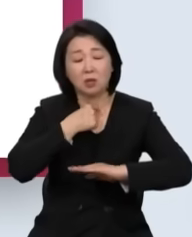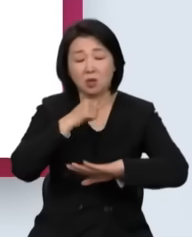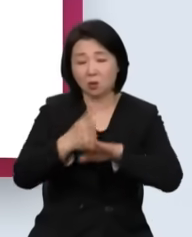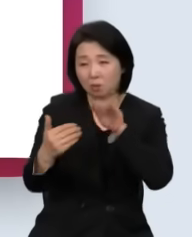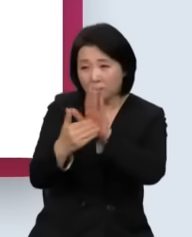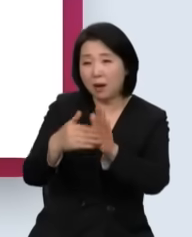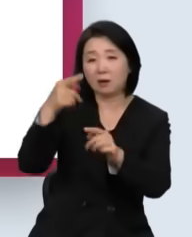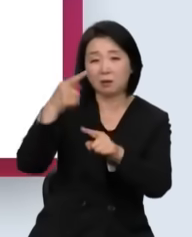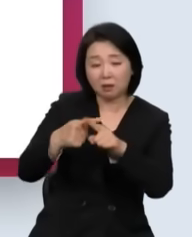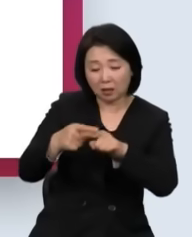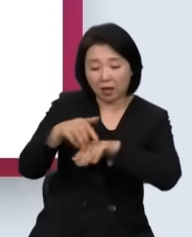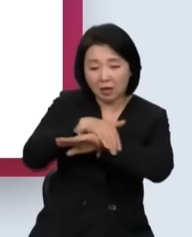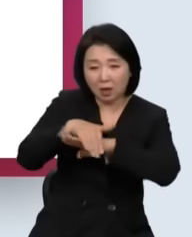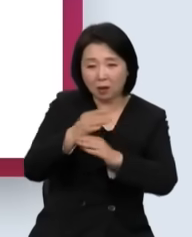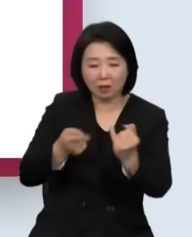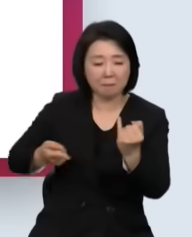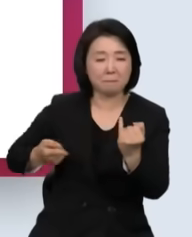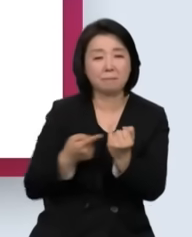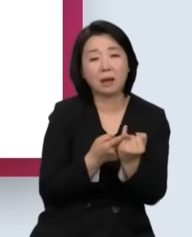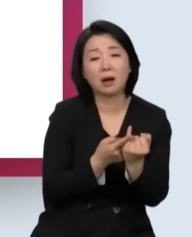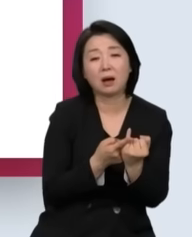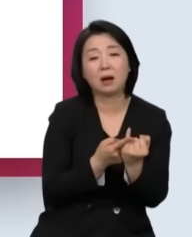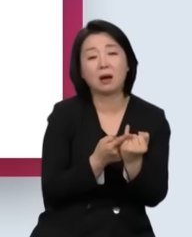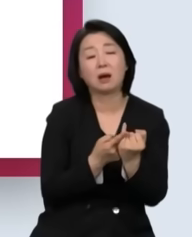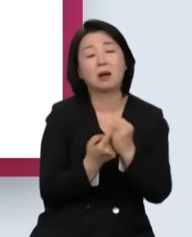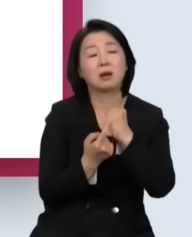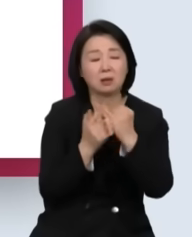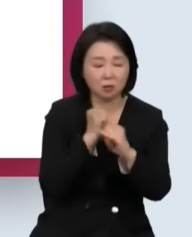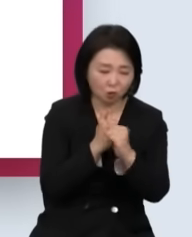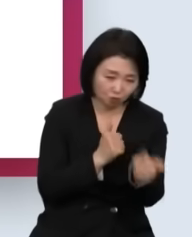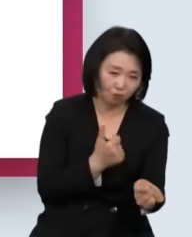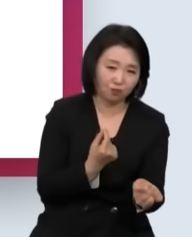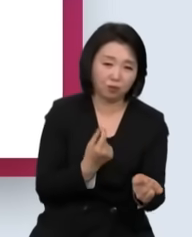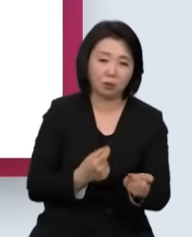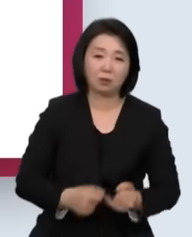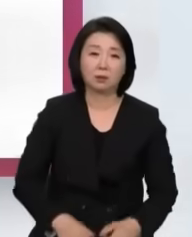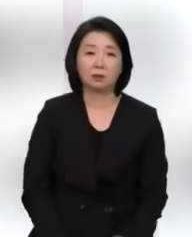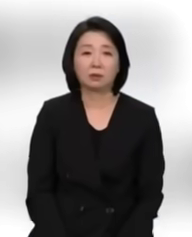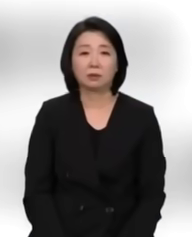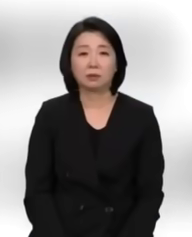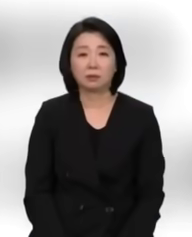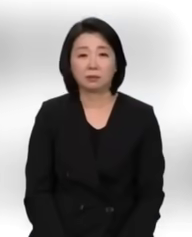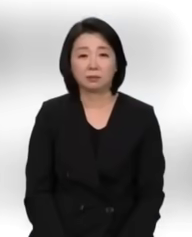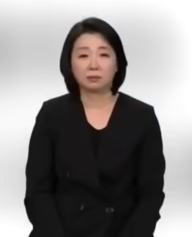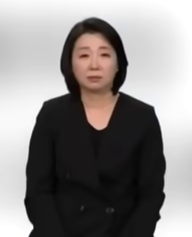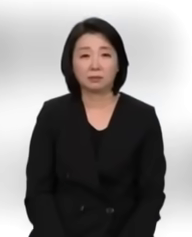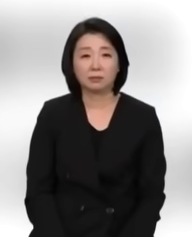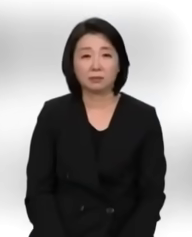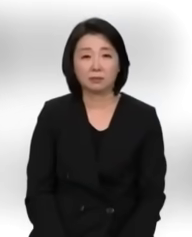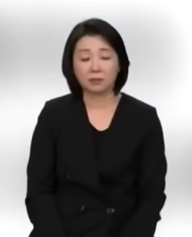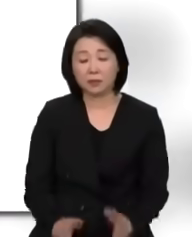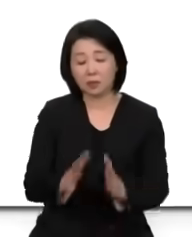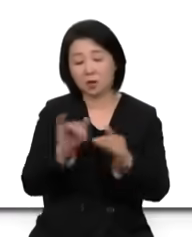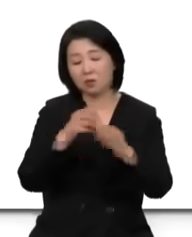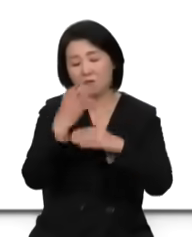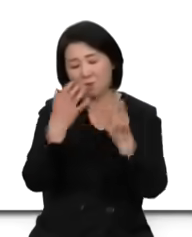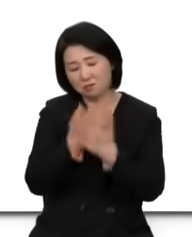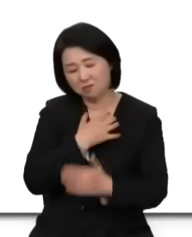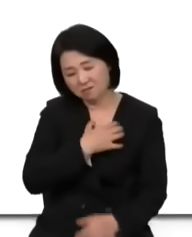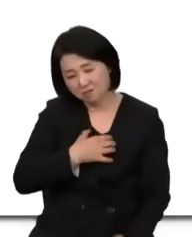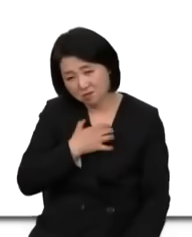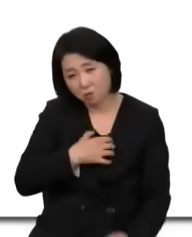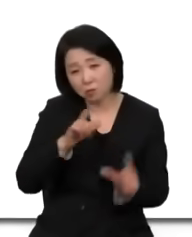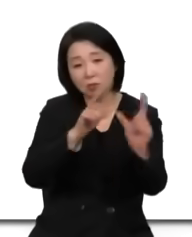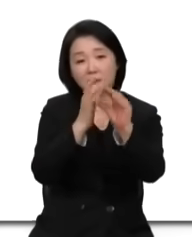막으려다 계획된 범죄에 죽임을 당했다는 글을 소셜미디어에 올렸습니다. 그러면서 가족 모두 고통 속에 살고